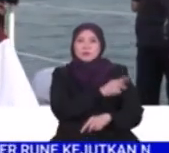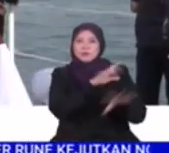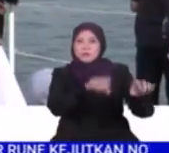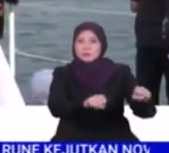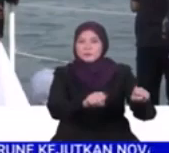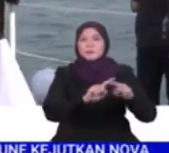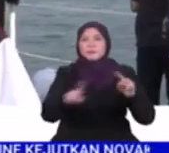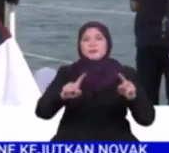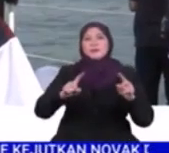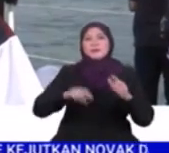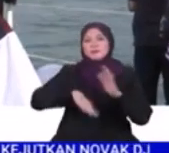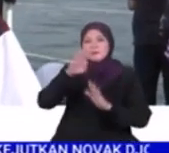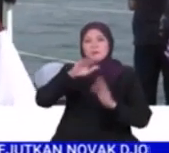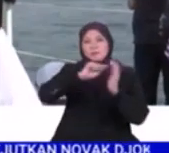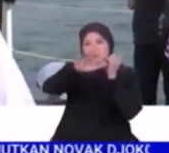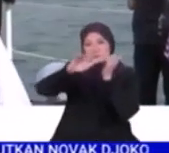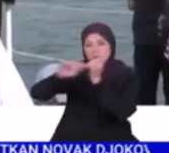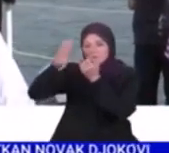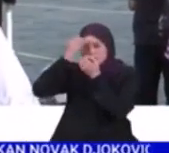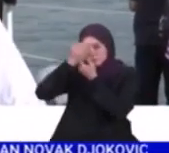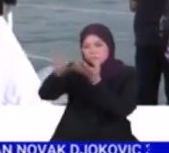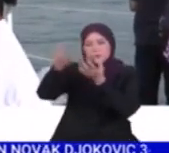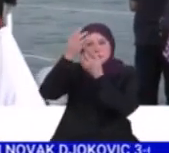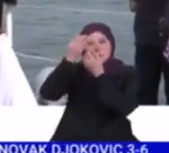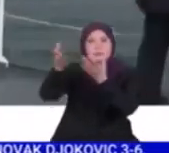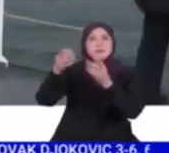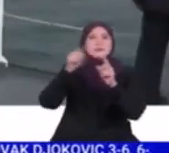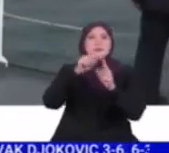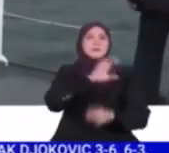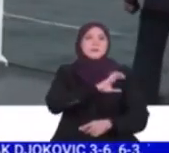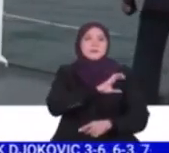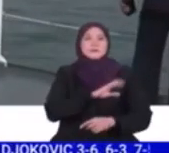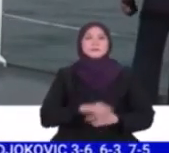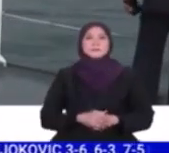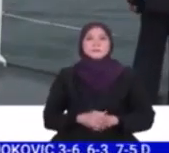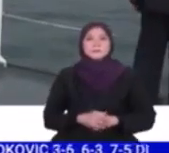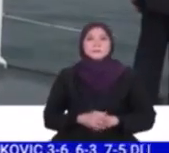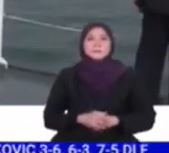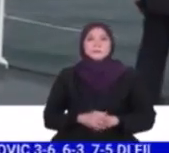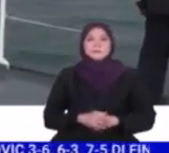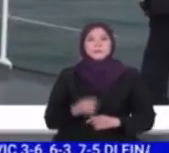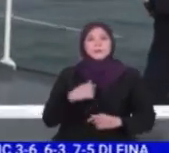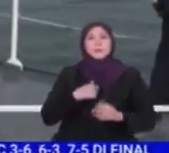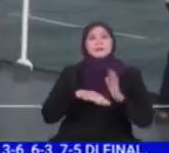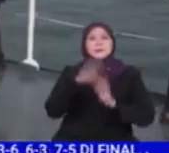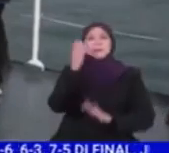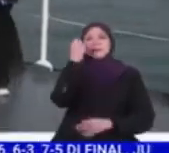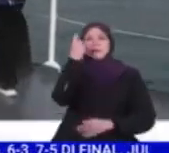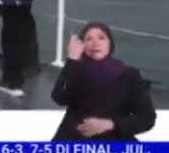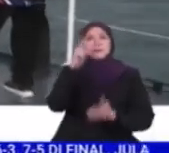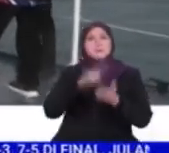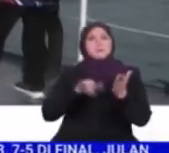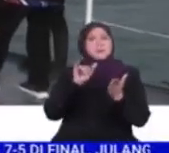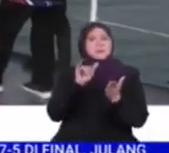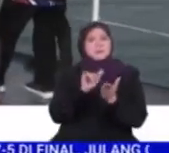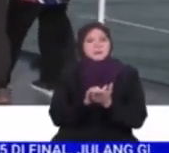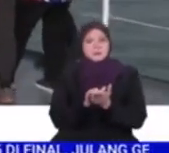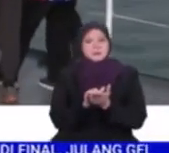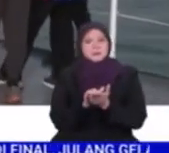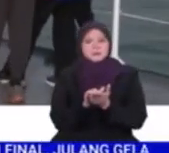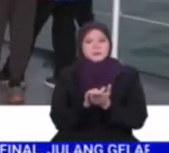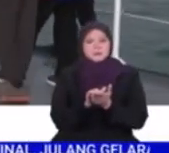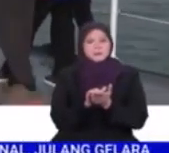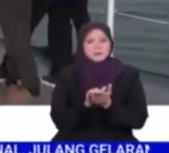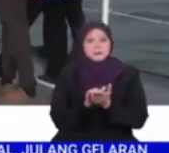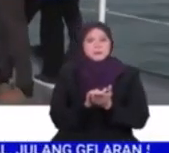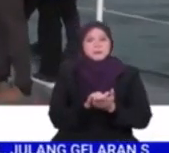kepada advokasi dan juga penyampaian maklumat lah kepada pihak berkuasa. Tujuannya adalah untuk saya lebih memahami apa itu tipzone. Sebab sebelum ni